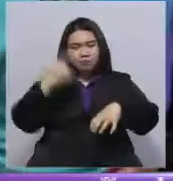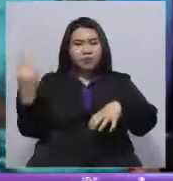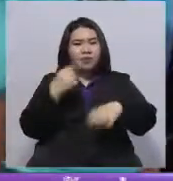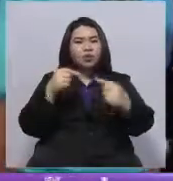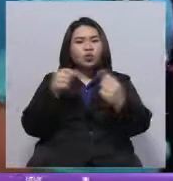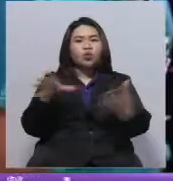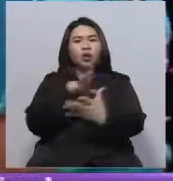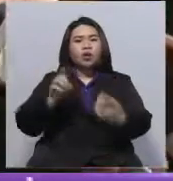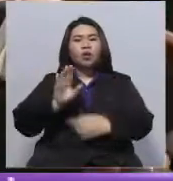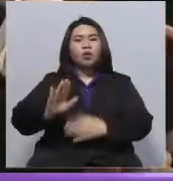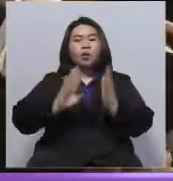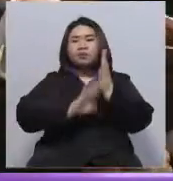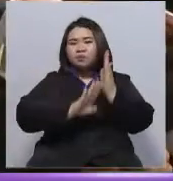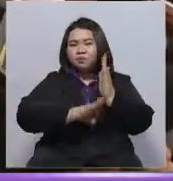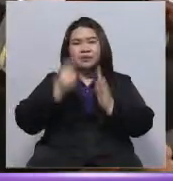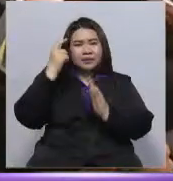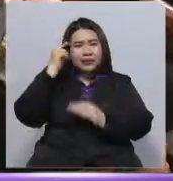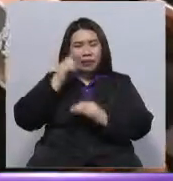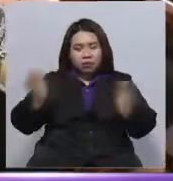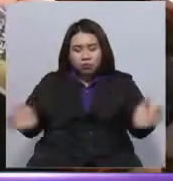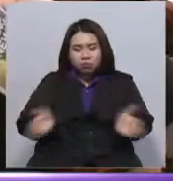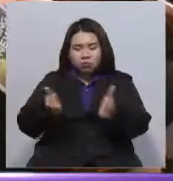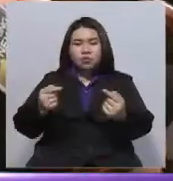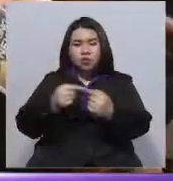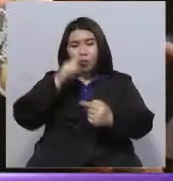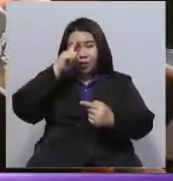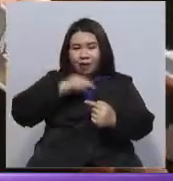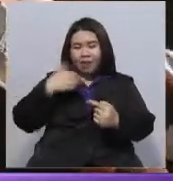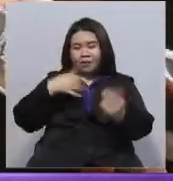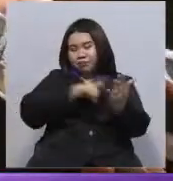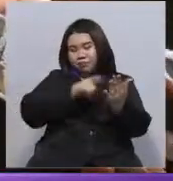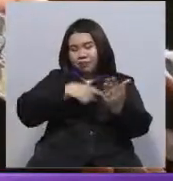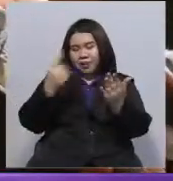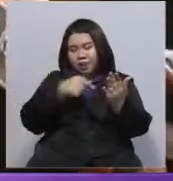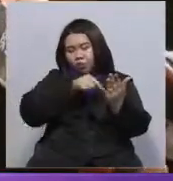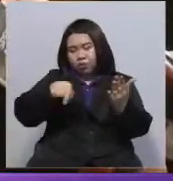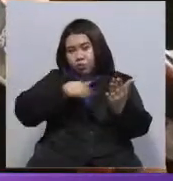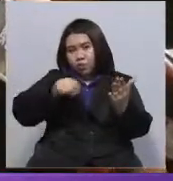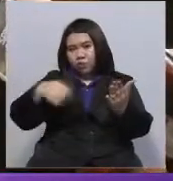ของภาคตะวันออกเพื่อผลักดันให้เกิดการท่องเที่ยวในประเทศให้มากขึ้นค่ะ